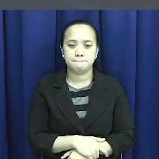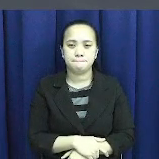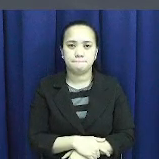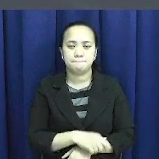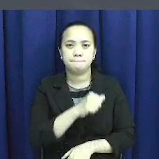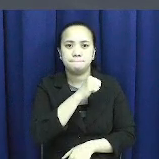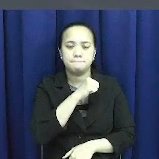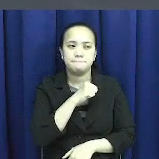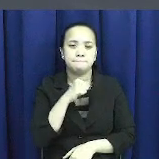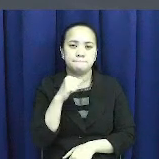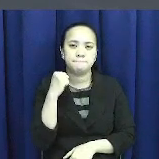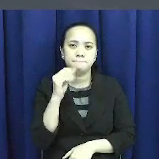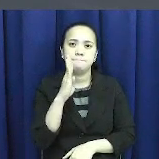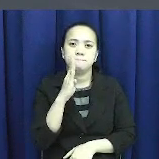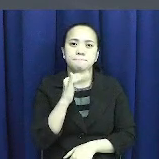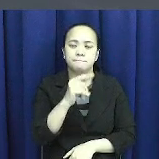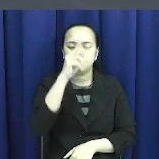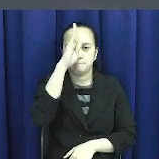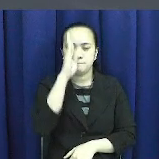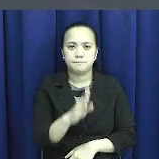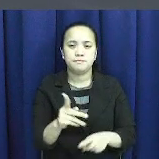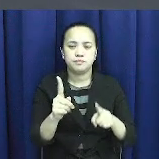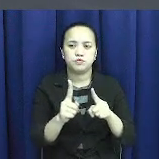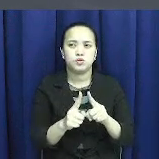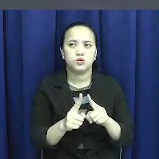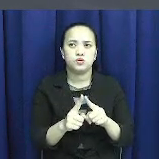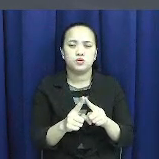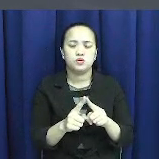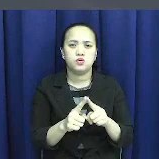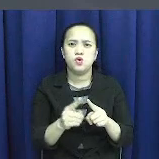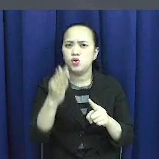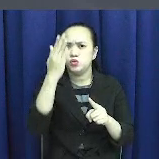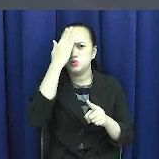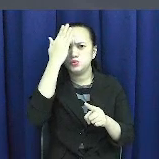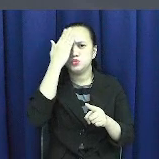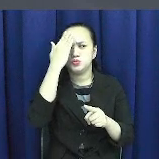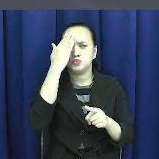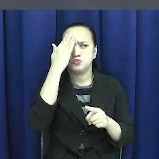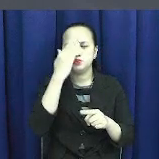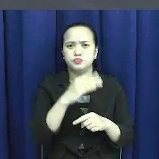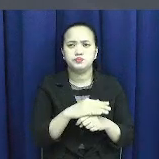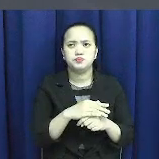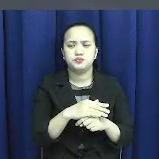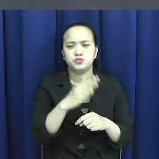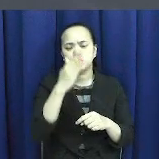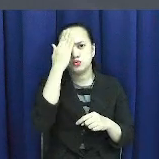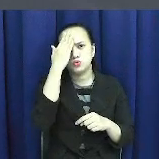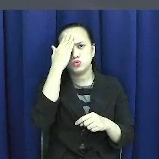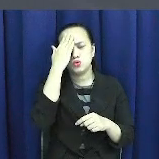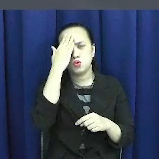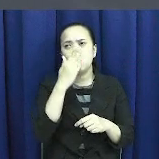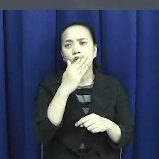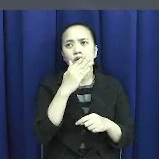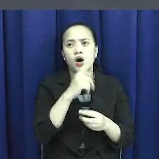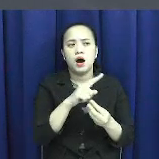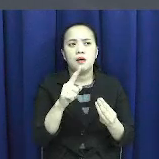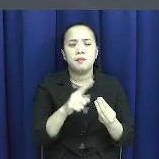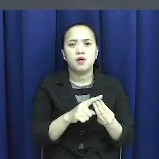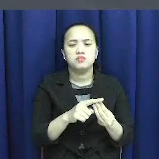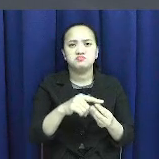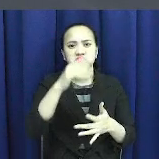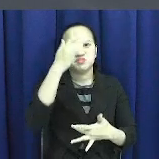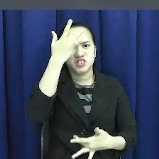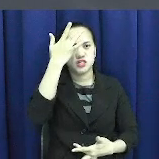priests are ordained by God to determine whether a person was sick or healthy. Parang doktor,